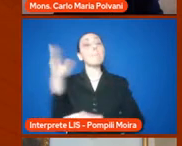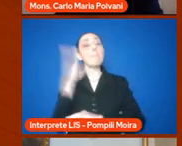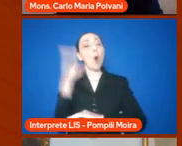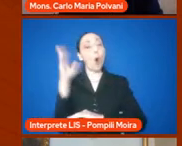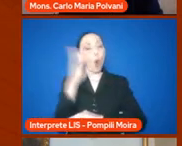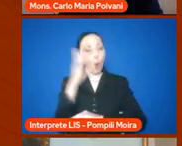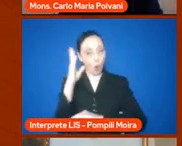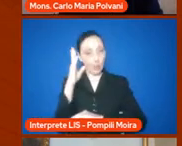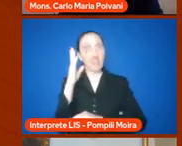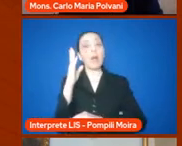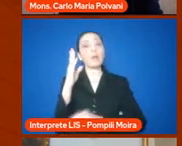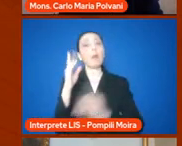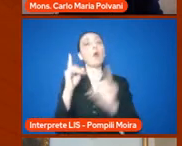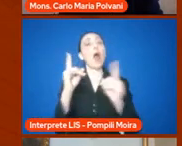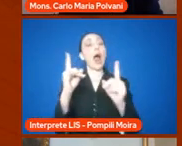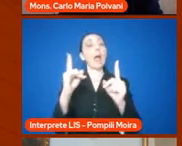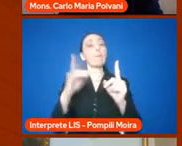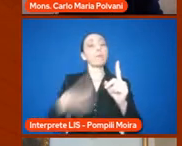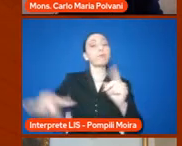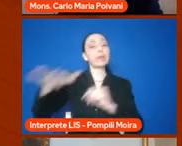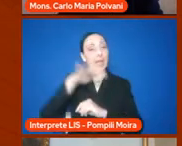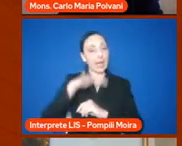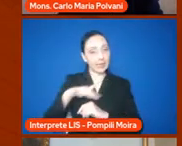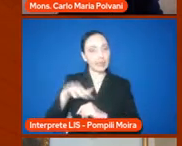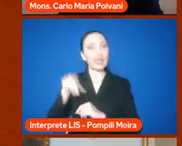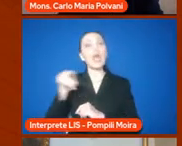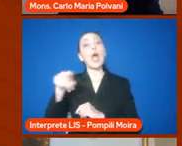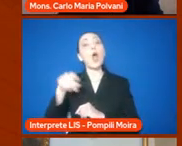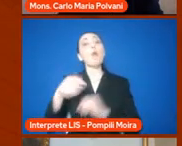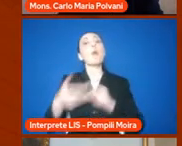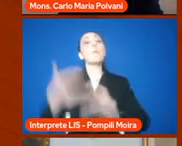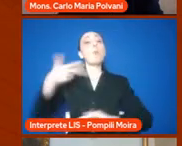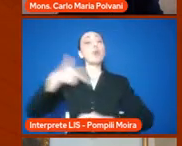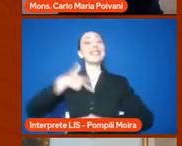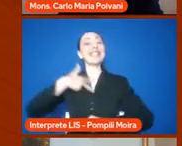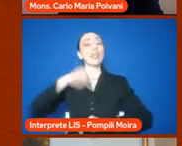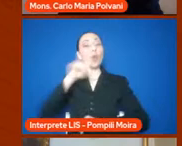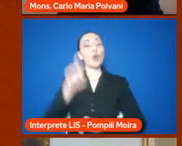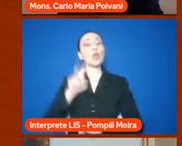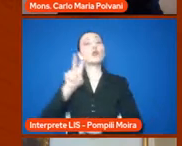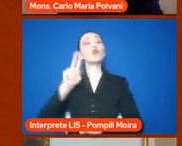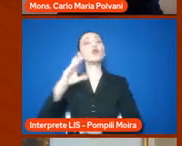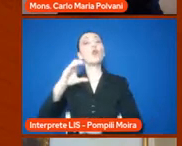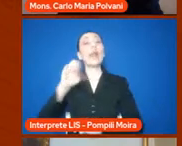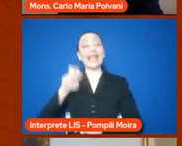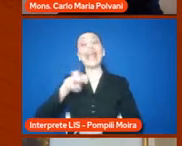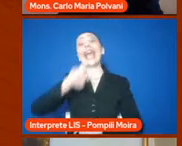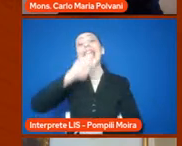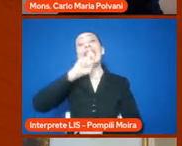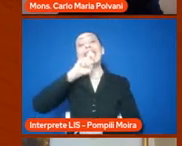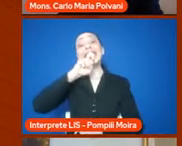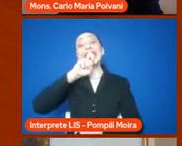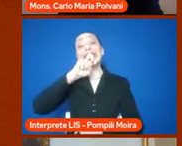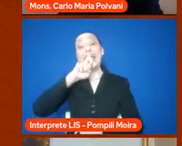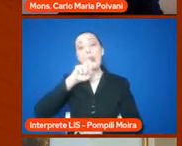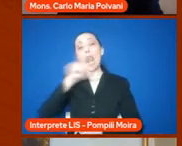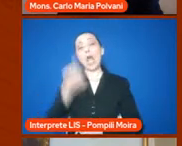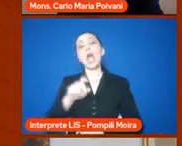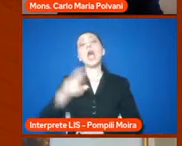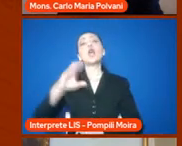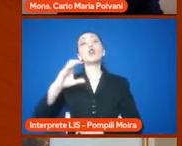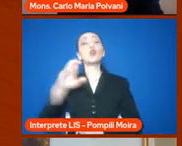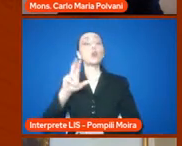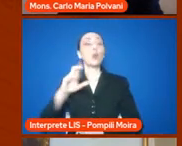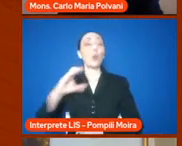Bologna, insieme al Monsignor Zuppi, insieme al Cardinale Zuppi, siamo riusciti a fare un bellissimo